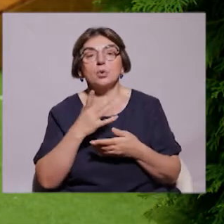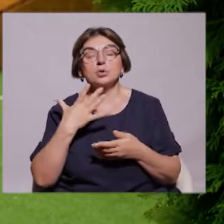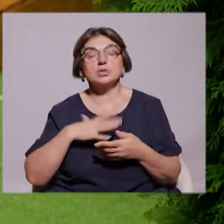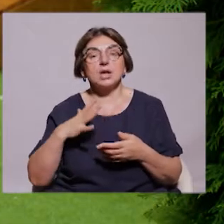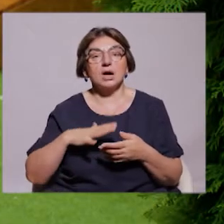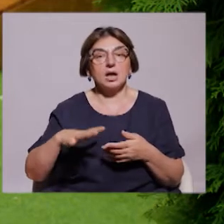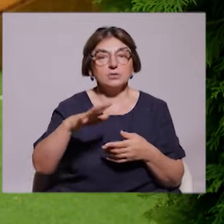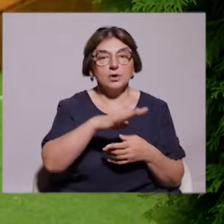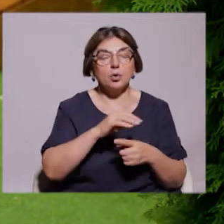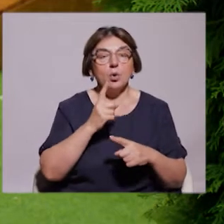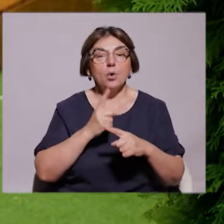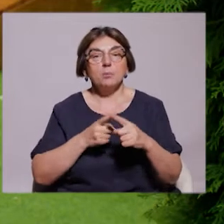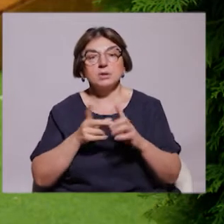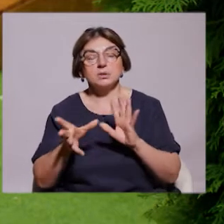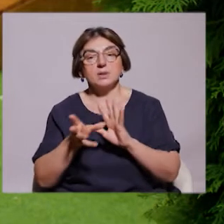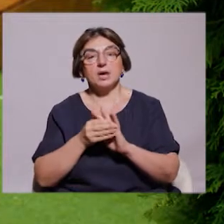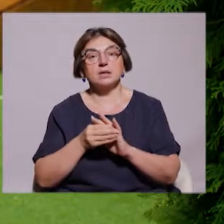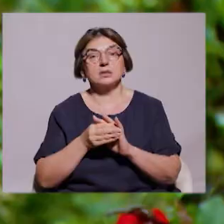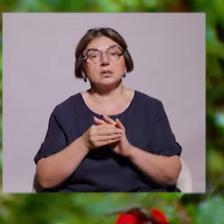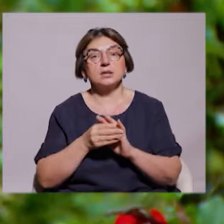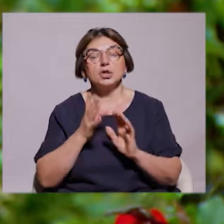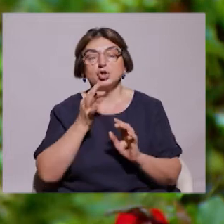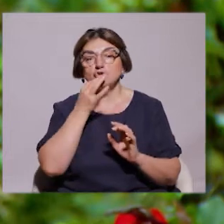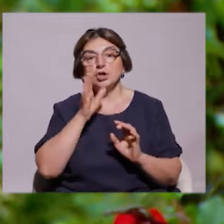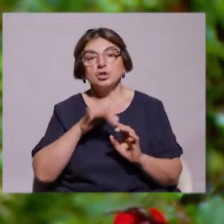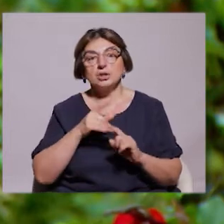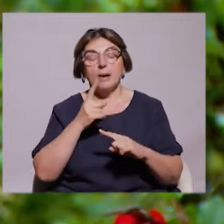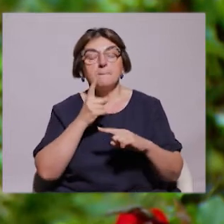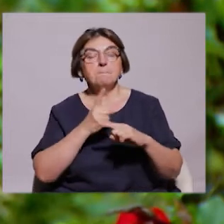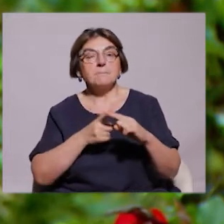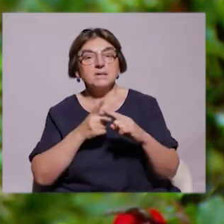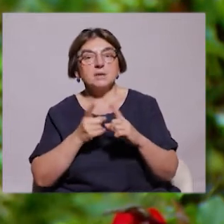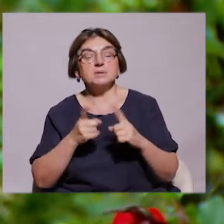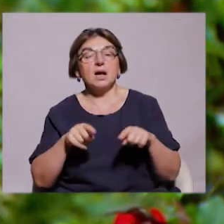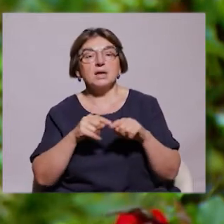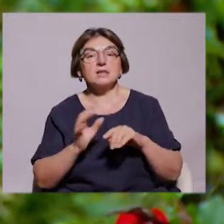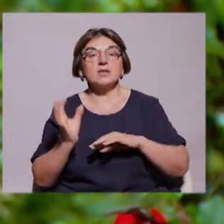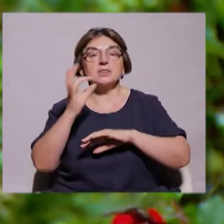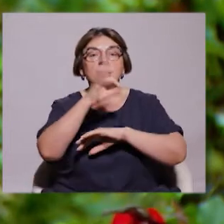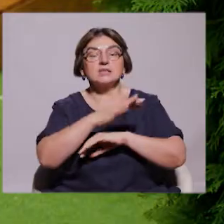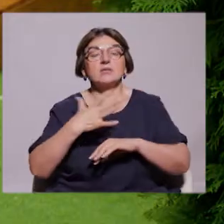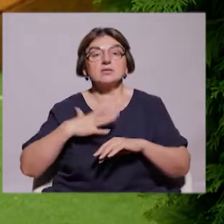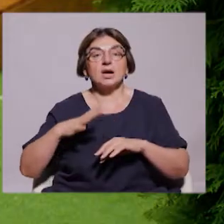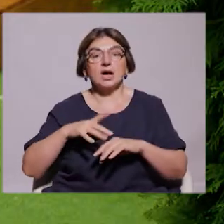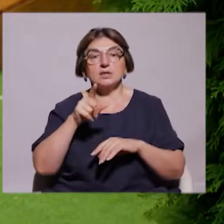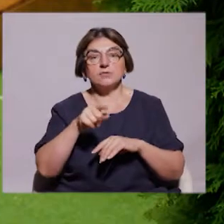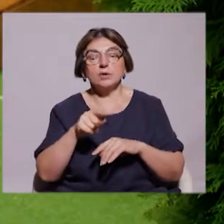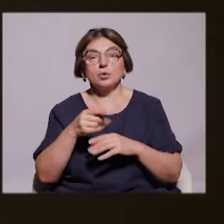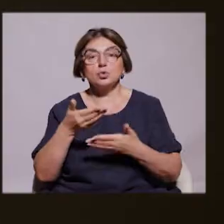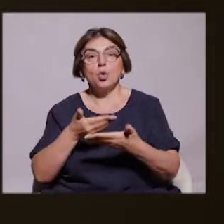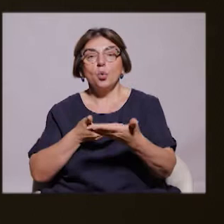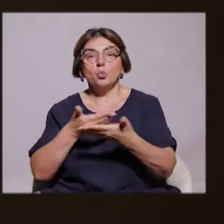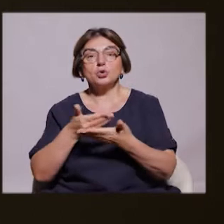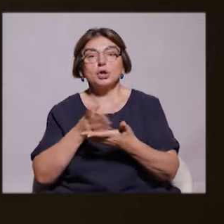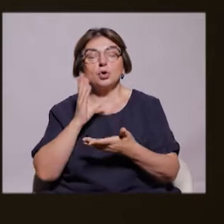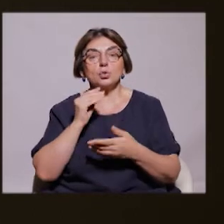ბერძნებისა და კოლხების ურთიერთობა ძალიან ადრე, როდესაც არსებობდა მითი არგონავტების შესახებ. თქვენ მხოლოდ ეხლა სურათს ხედავთ